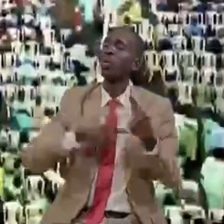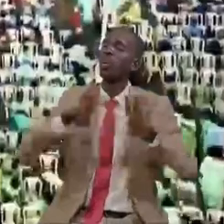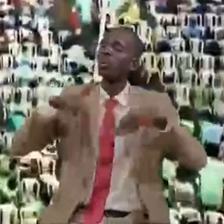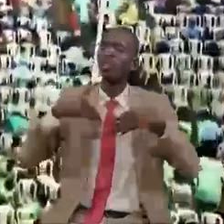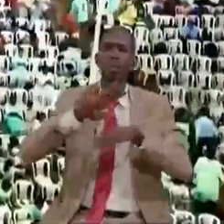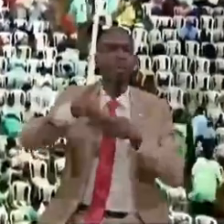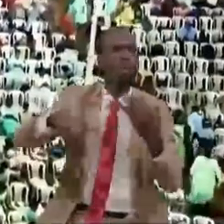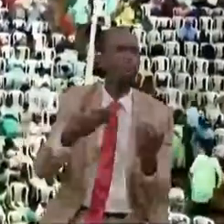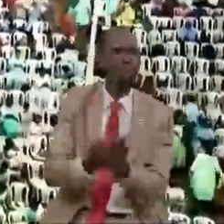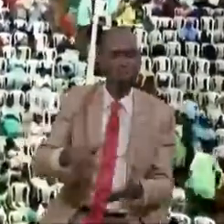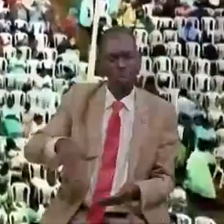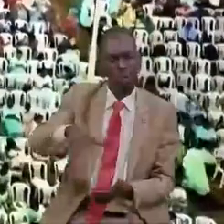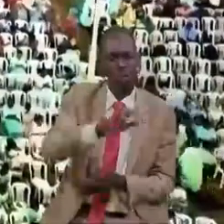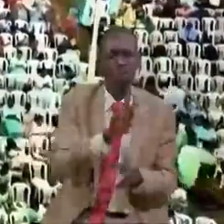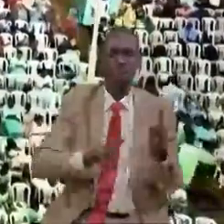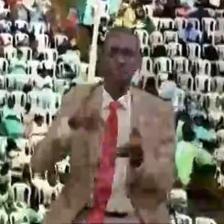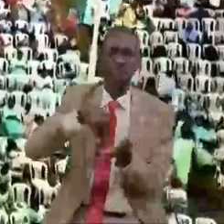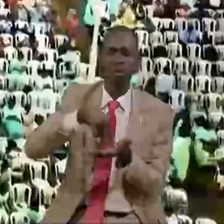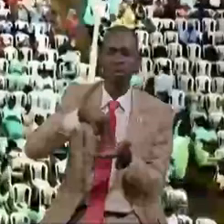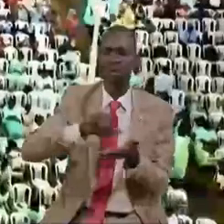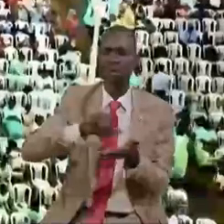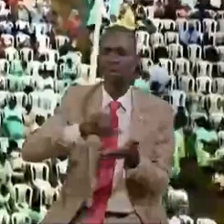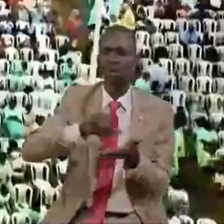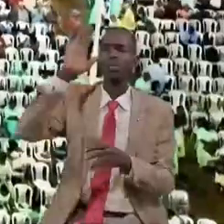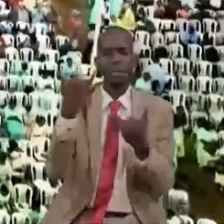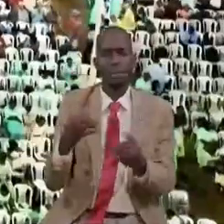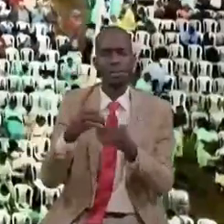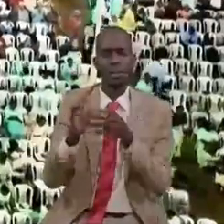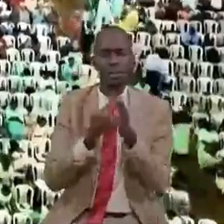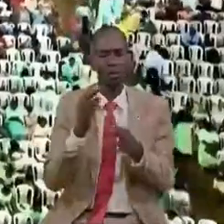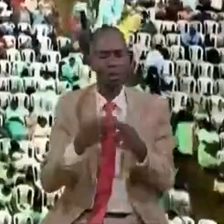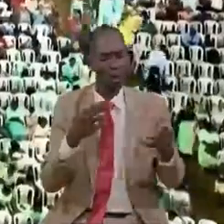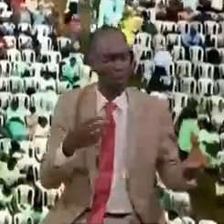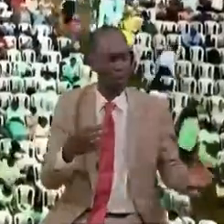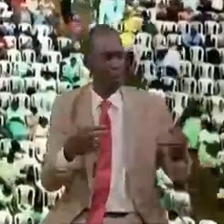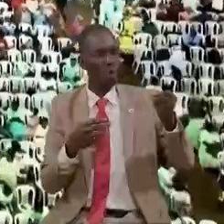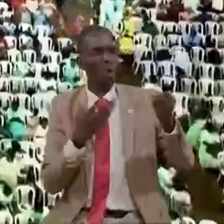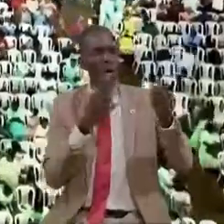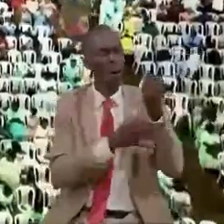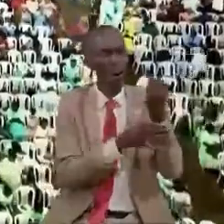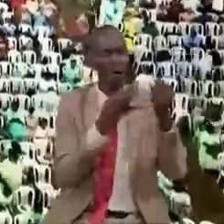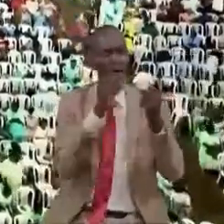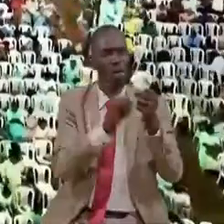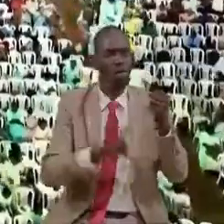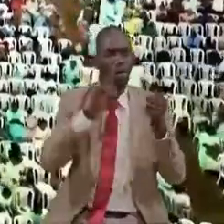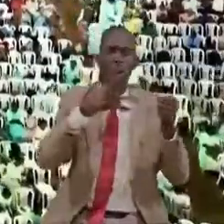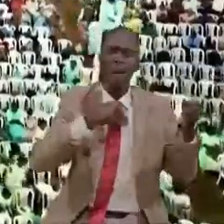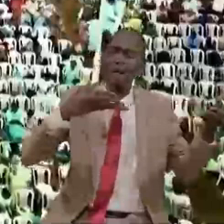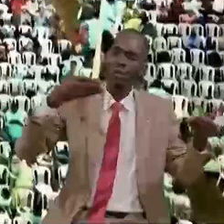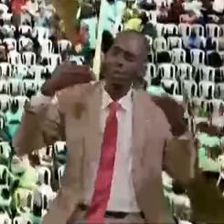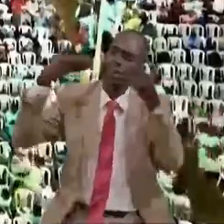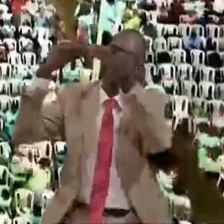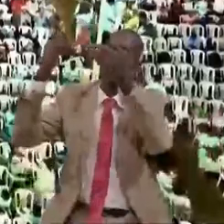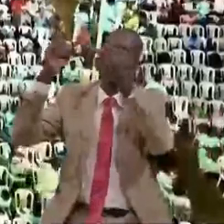au nom de Jésus-Christ. Tiens la main de tout le monde et amène-les au Dieu Tout-Puissant